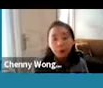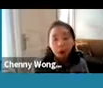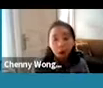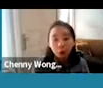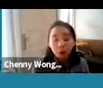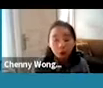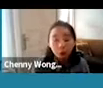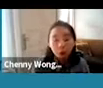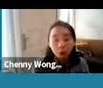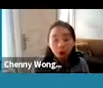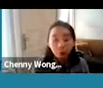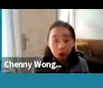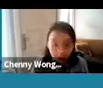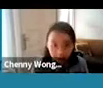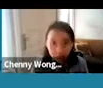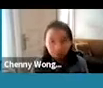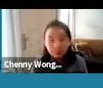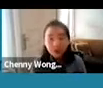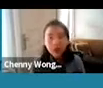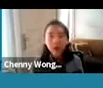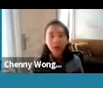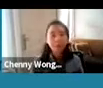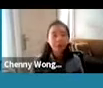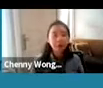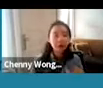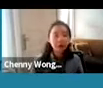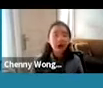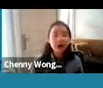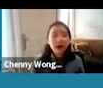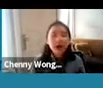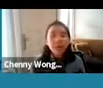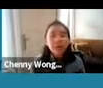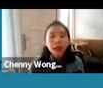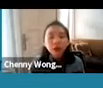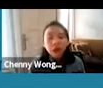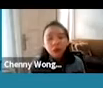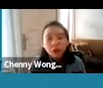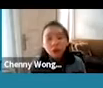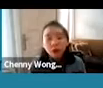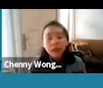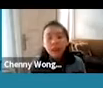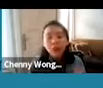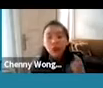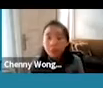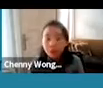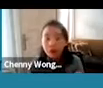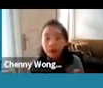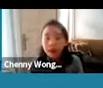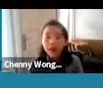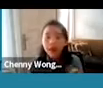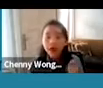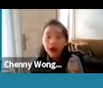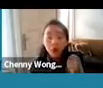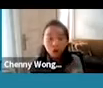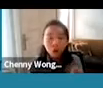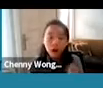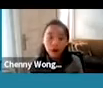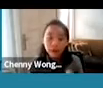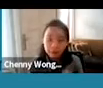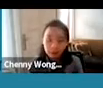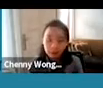perlunya pembaharuan peraturan perundang-undangan am gimana keberlanjutan lingkungan merupakan syarat utama dari